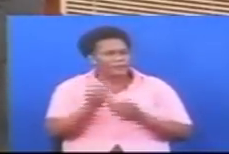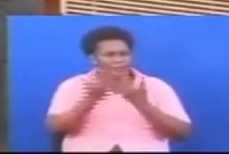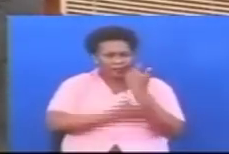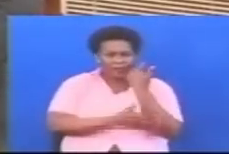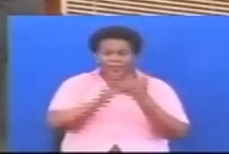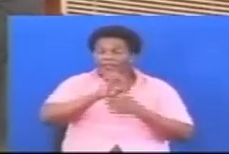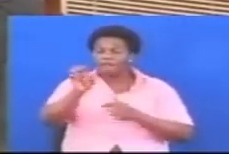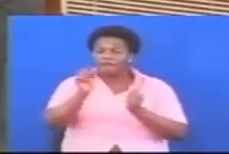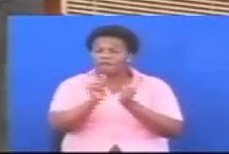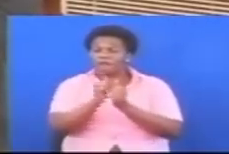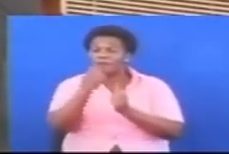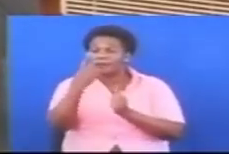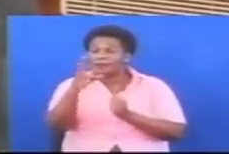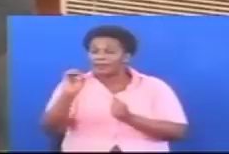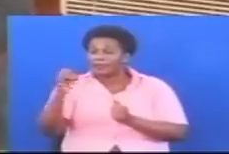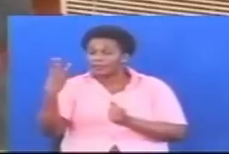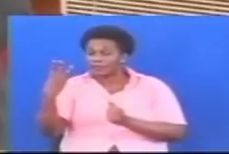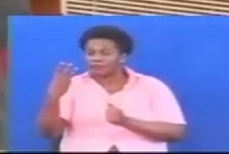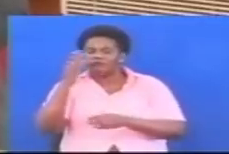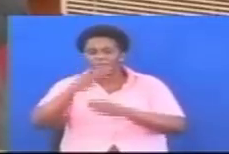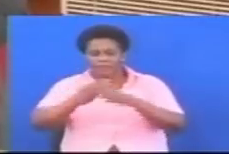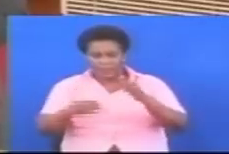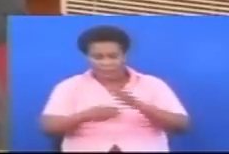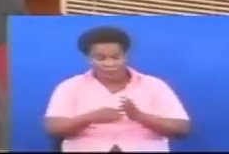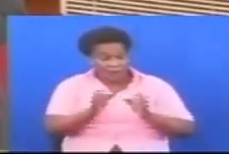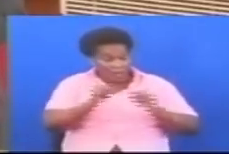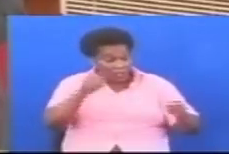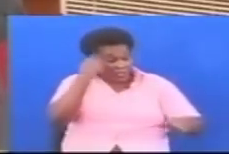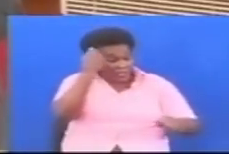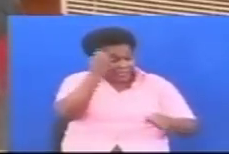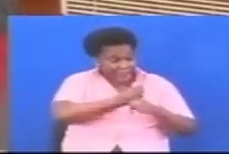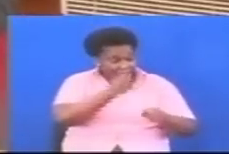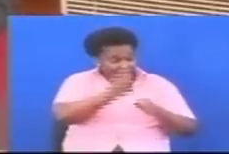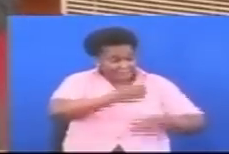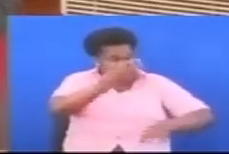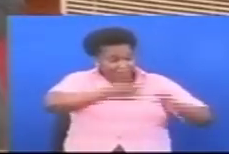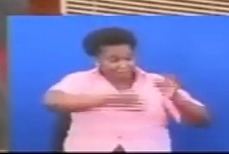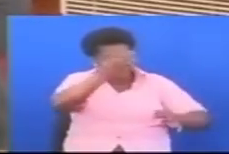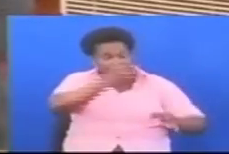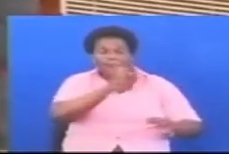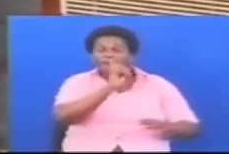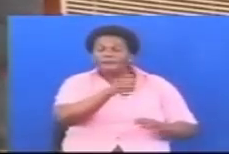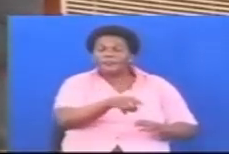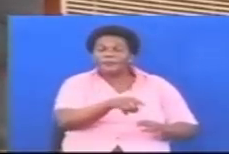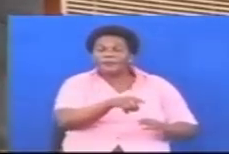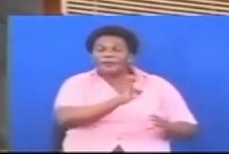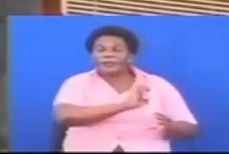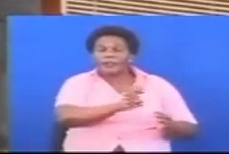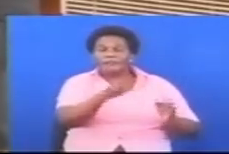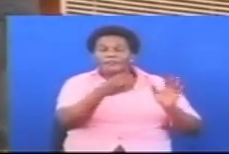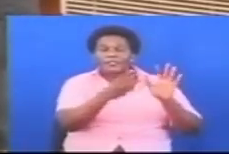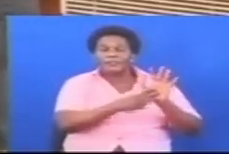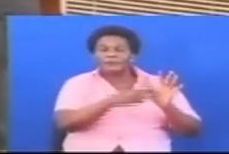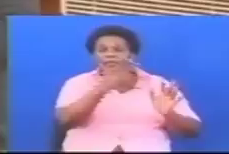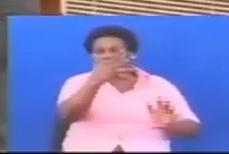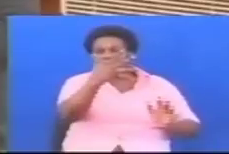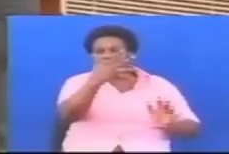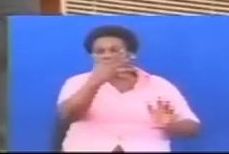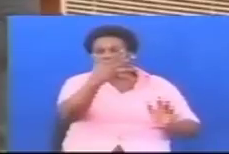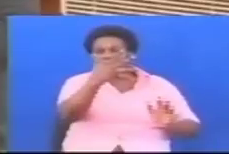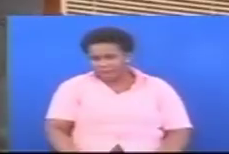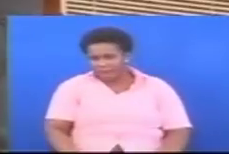1023 vilijengwa, lakini vinavyofanya kazi kwa sasa ni vituo 1085 na